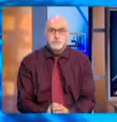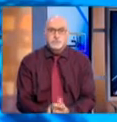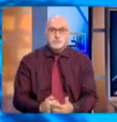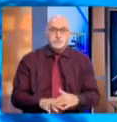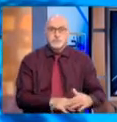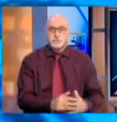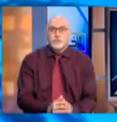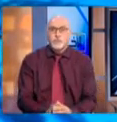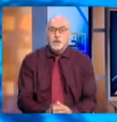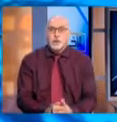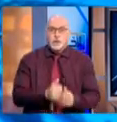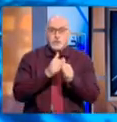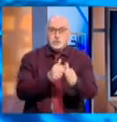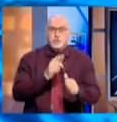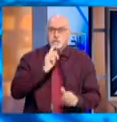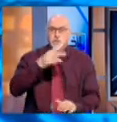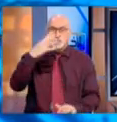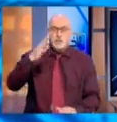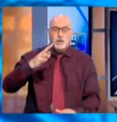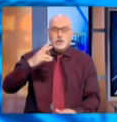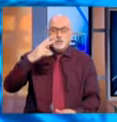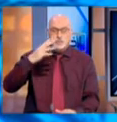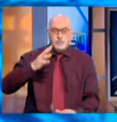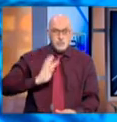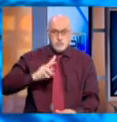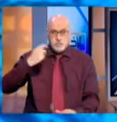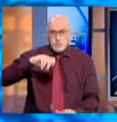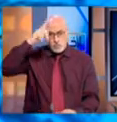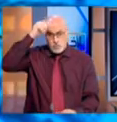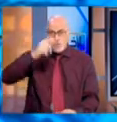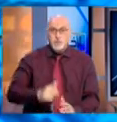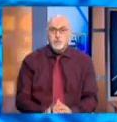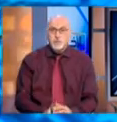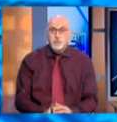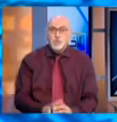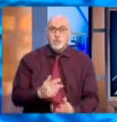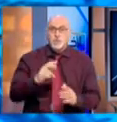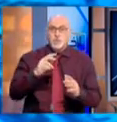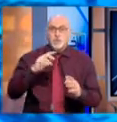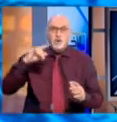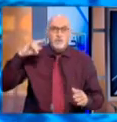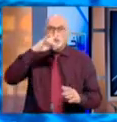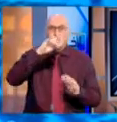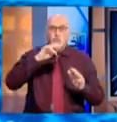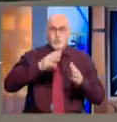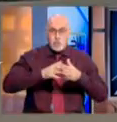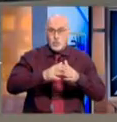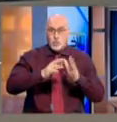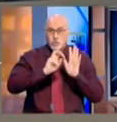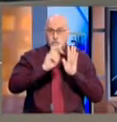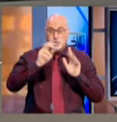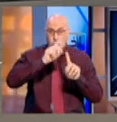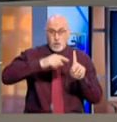تطبيقا لقرار السيد رئيس الجمهورية عبد المجيد تبون المتضمن تعزيز النقل الجوي والبحري للمسافرين خلال